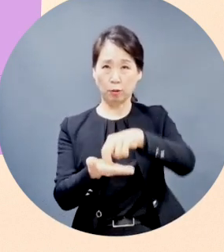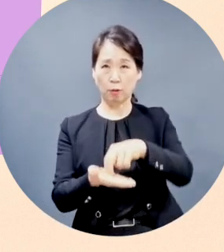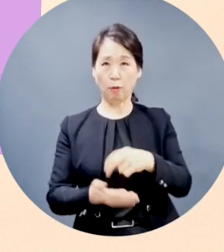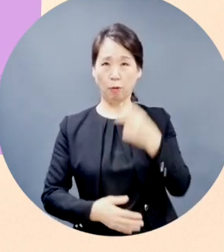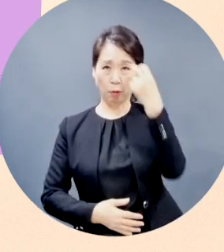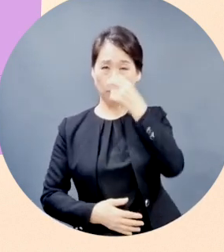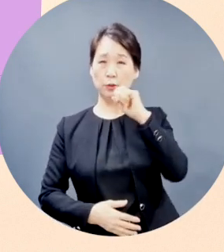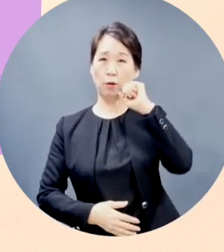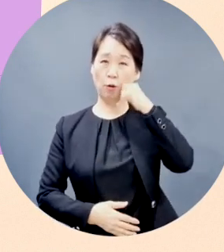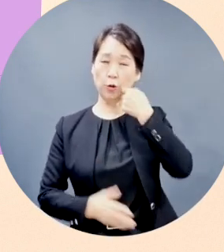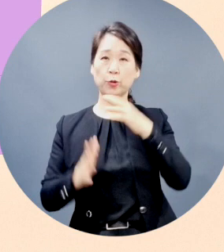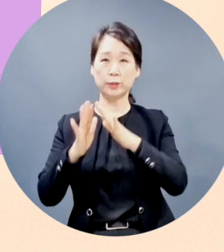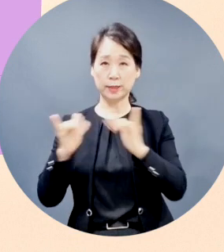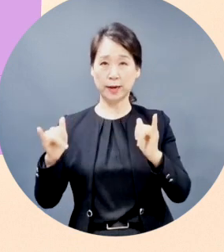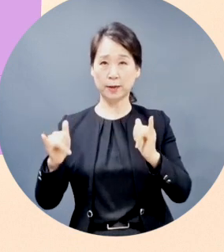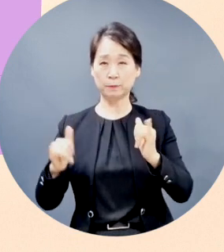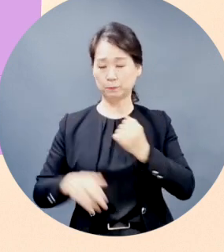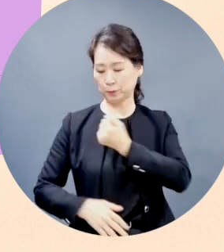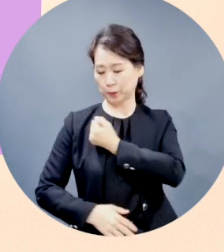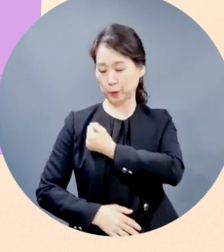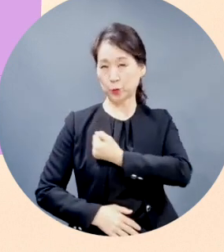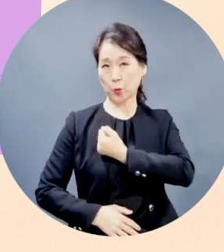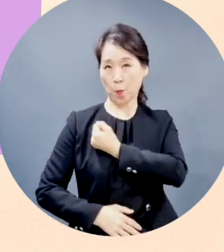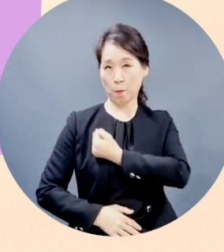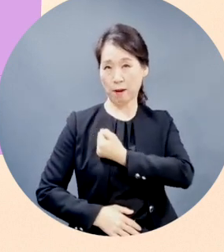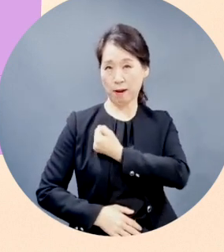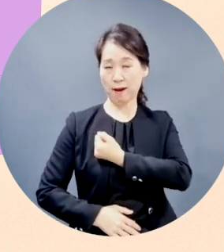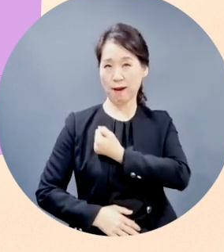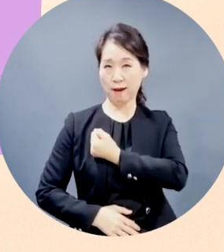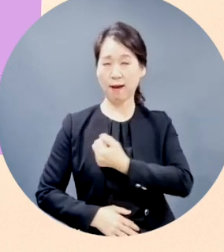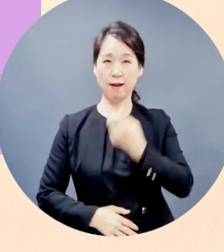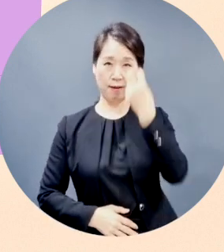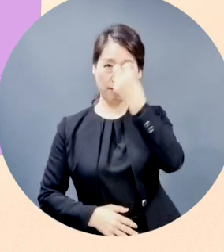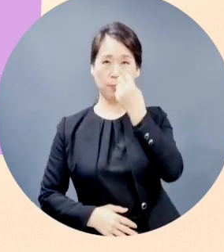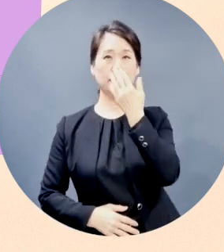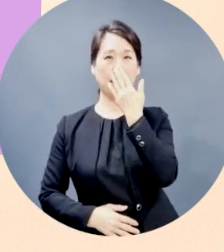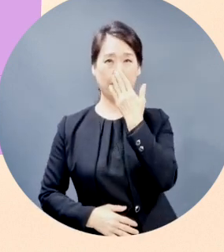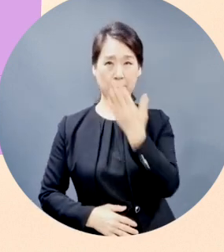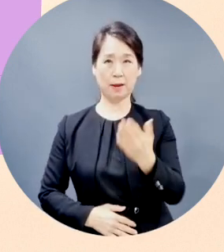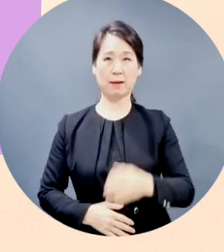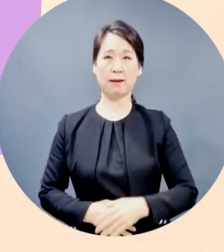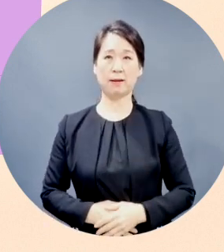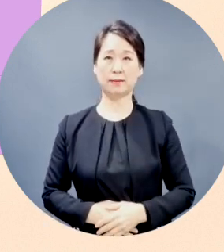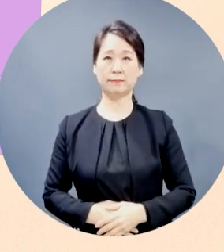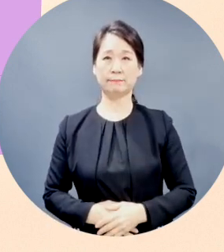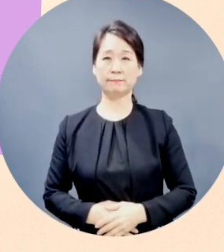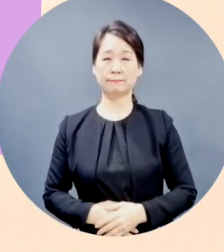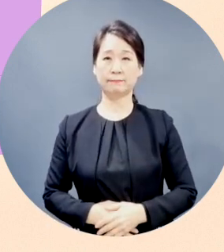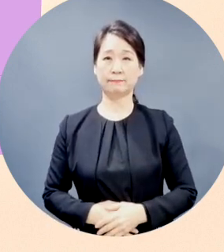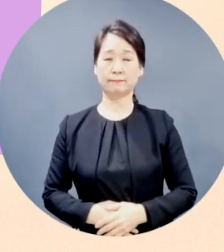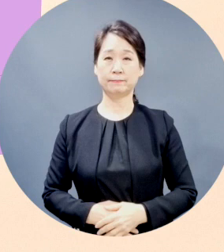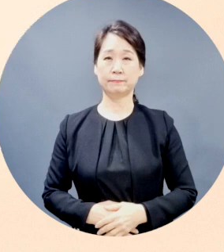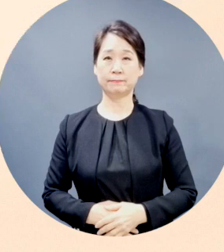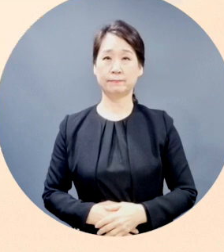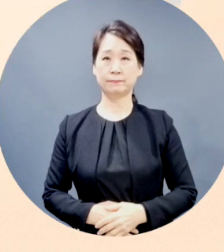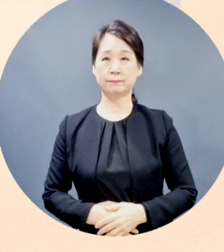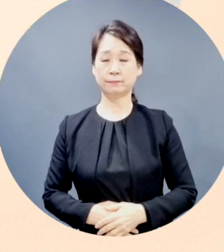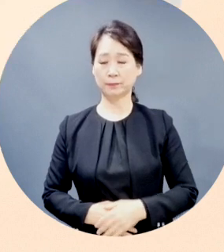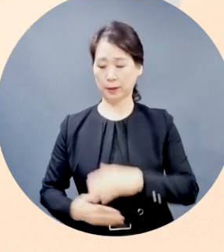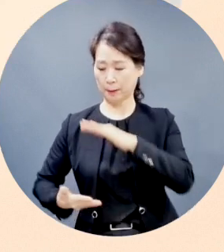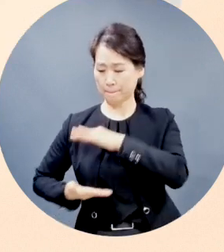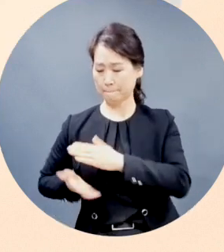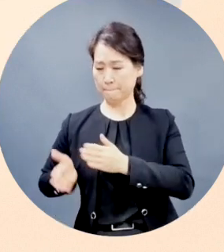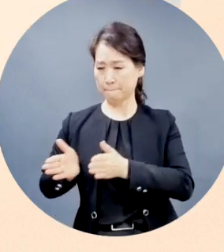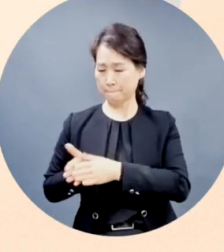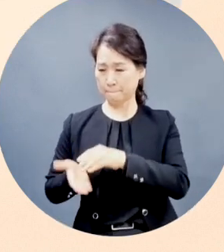허약감이나 하지 마비 등으로 서서 검사를 하기 어려운 경우에는 유방 초음파를 통해 검사를 할 수도 있습니다. 유방